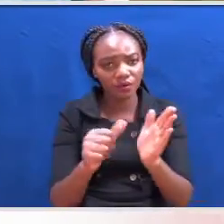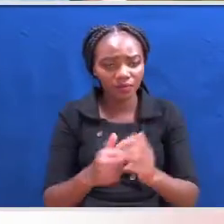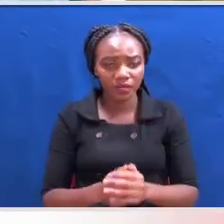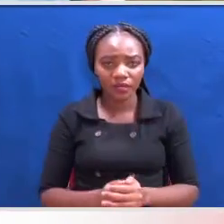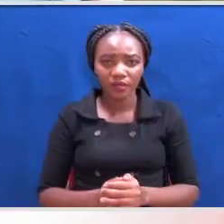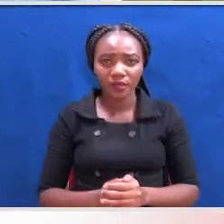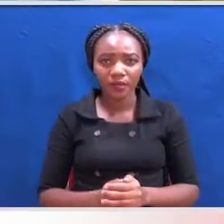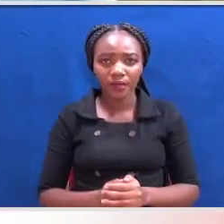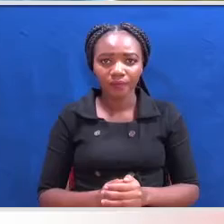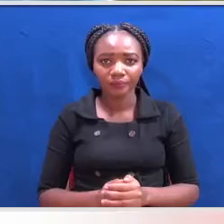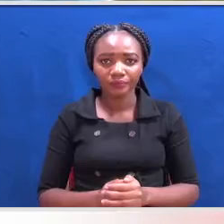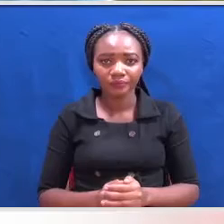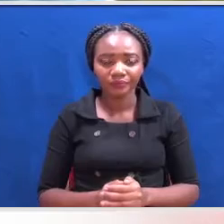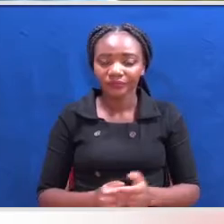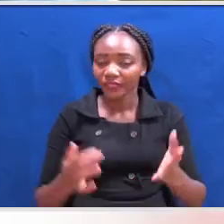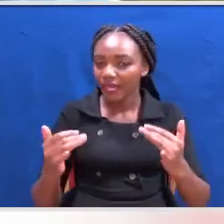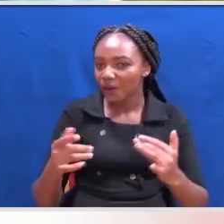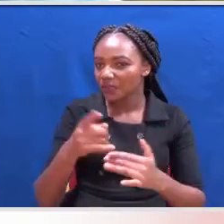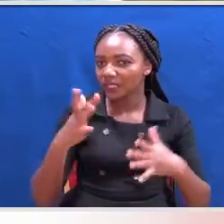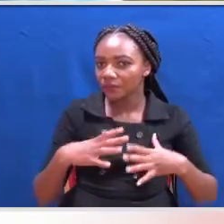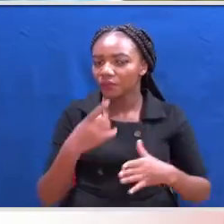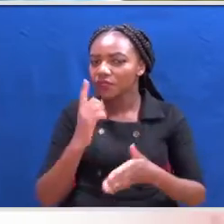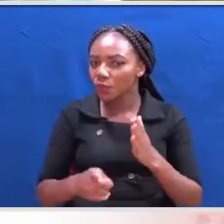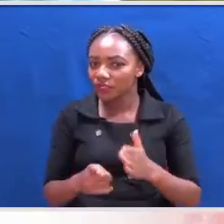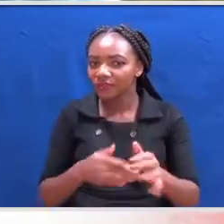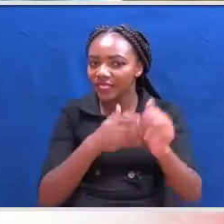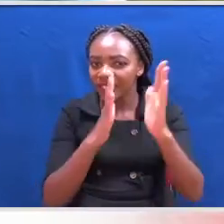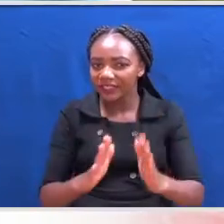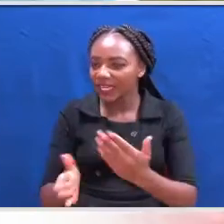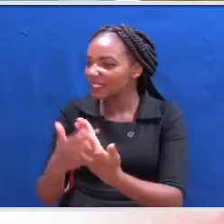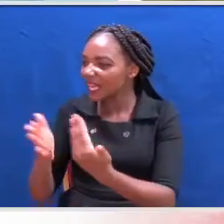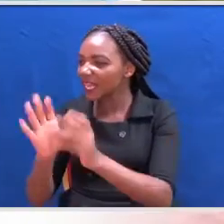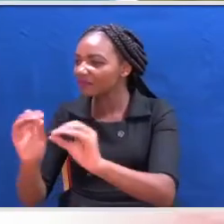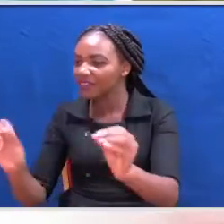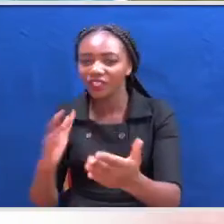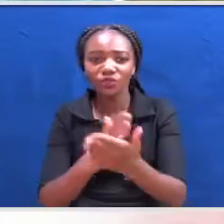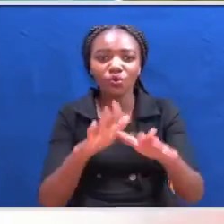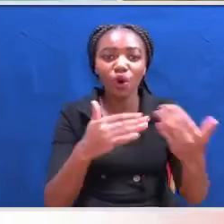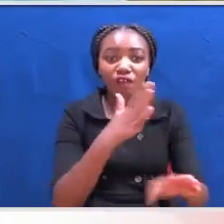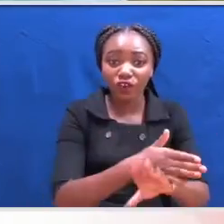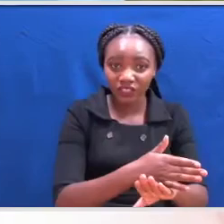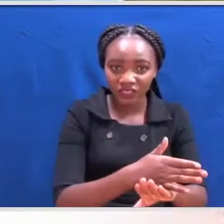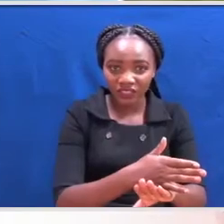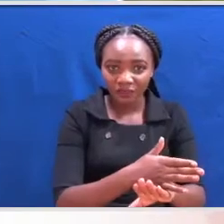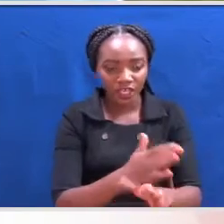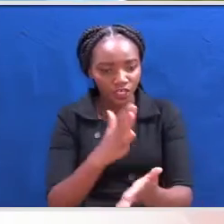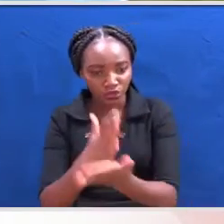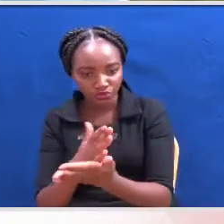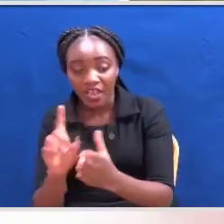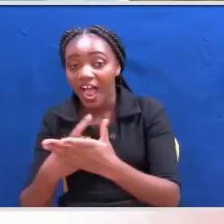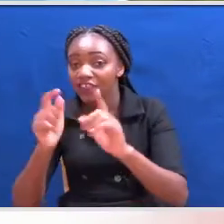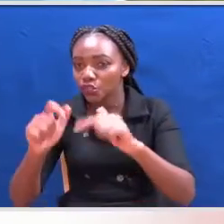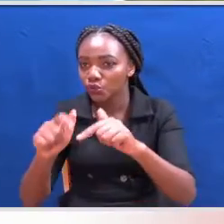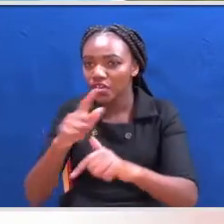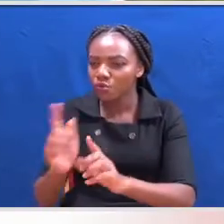by my people. Kwa sababu wamesema viongozi wamewaachilia. Ukweli ama uongo? Ukweli. Na kwa sababu siku ya leo tumekuja